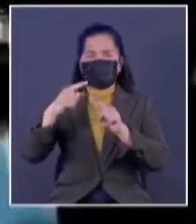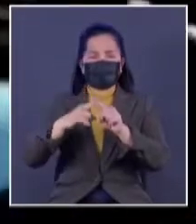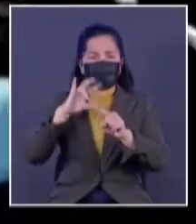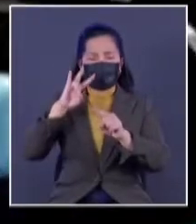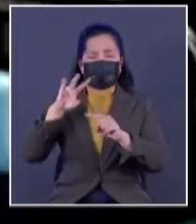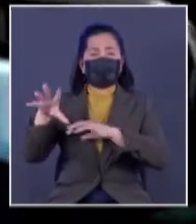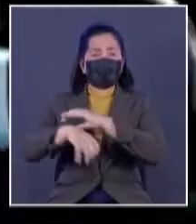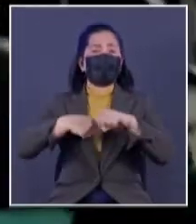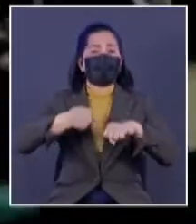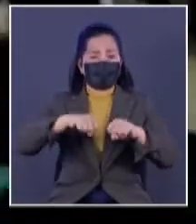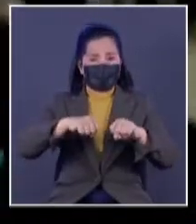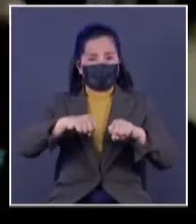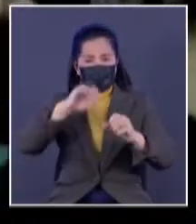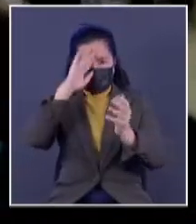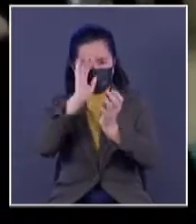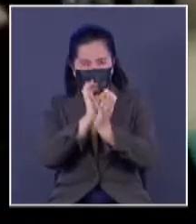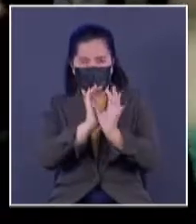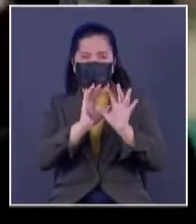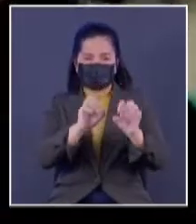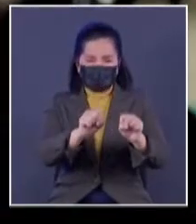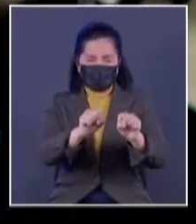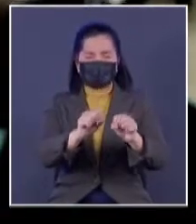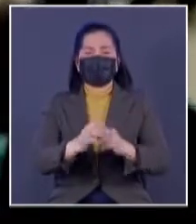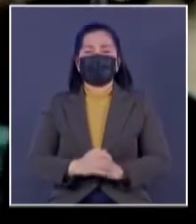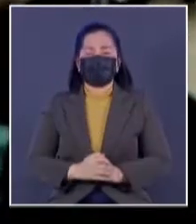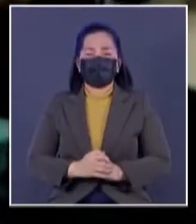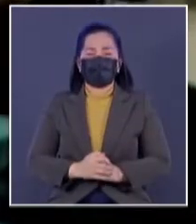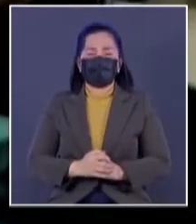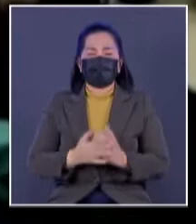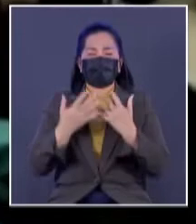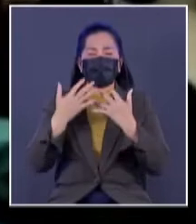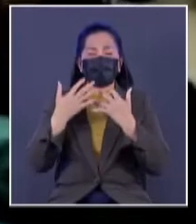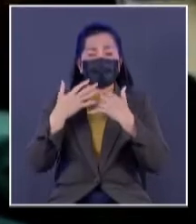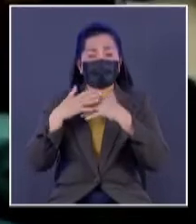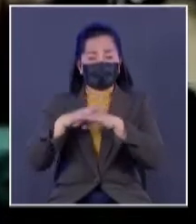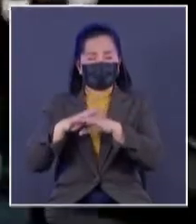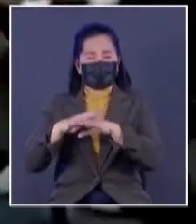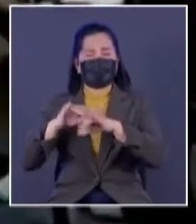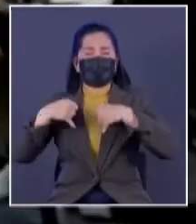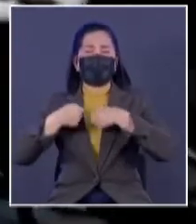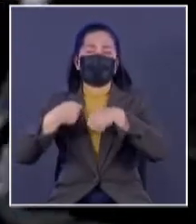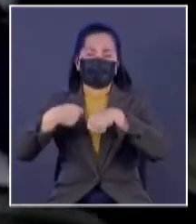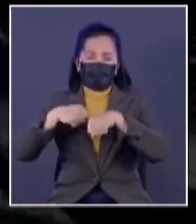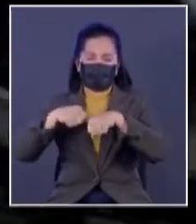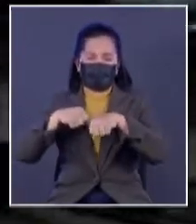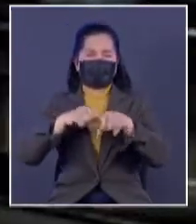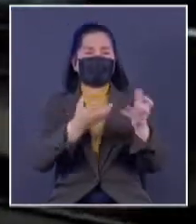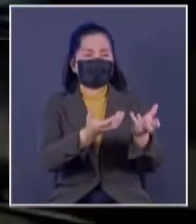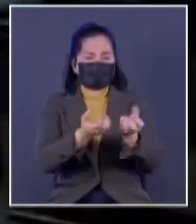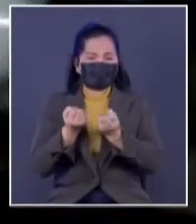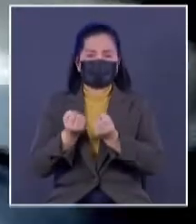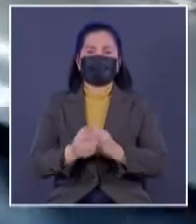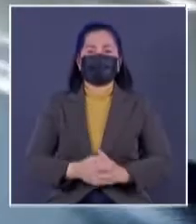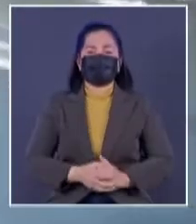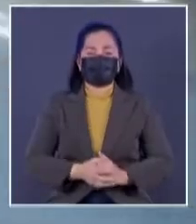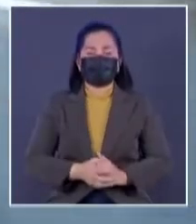วจก็เลยตามไปอายัดตัวถึงโรงพยาบาลนะครับแล้วก็ติดต่อเจ้าของร้านรถมอเตอร์ไซค์เนี่ยนะครับมารับรถ